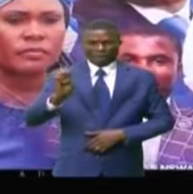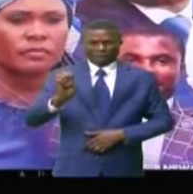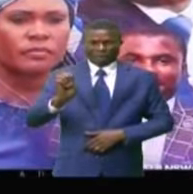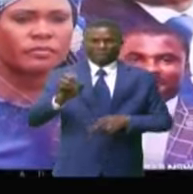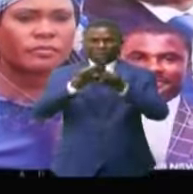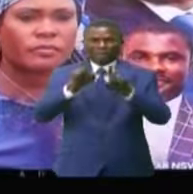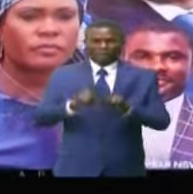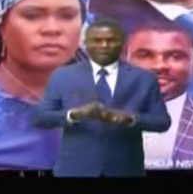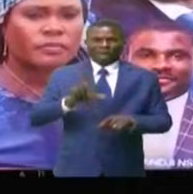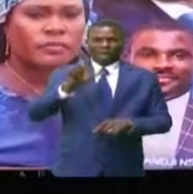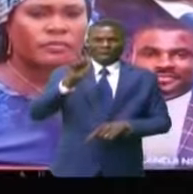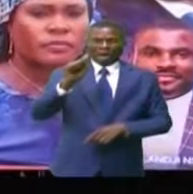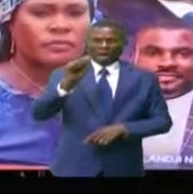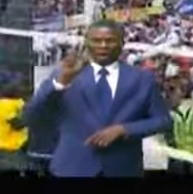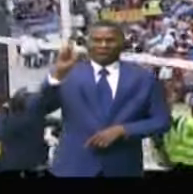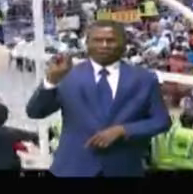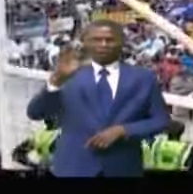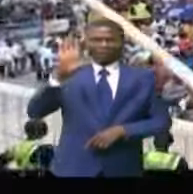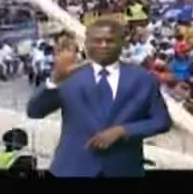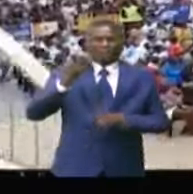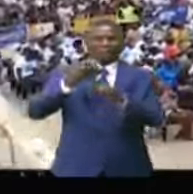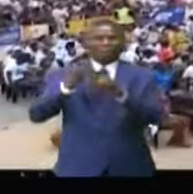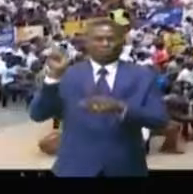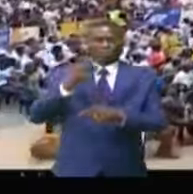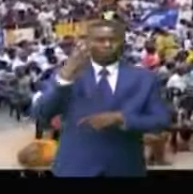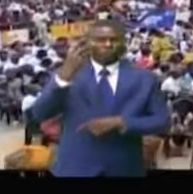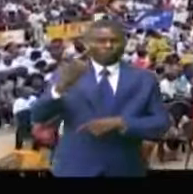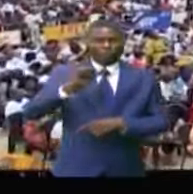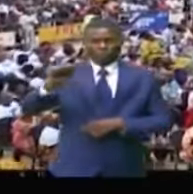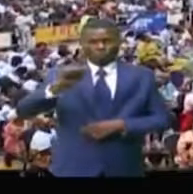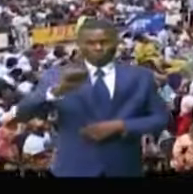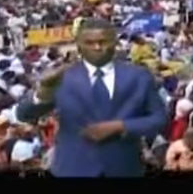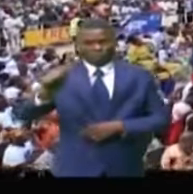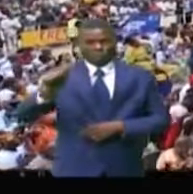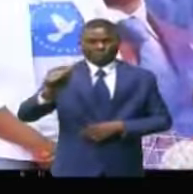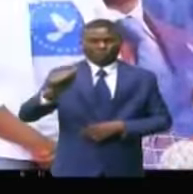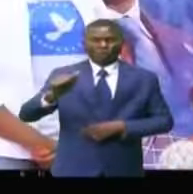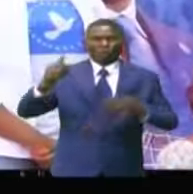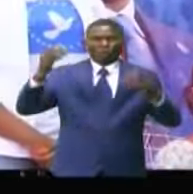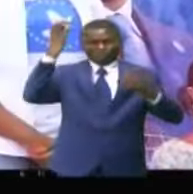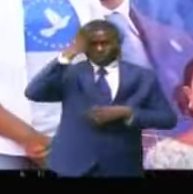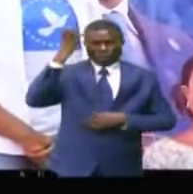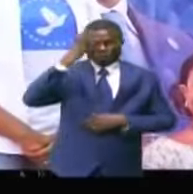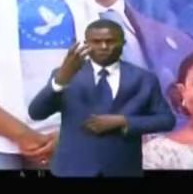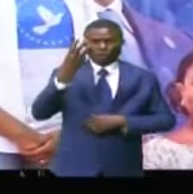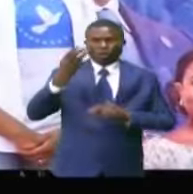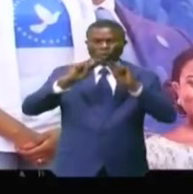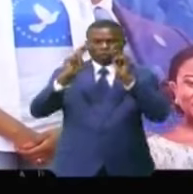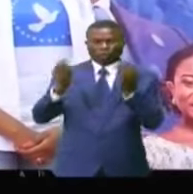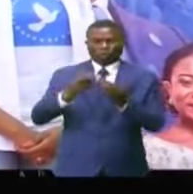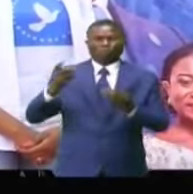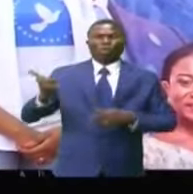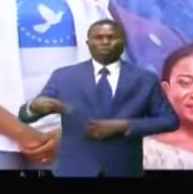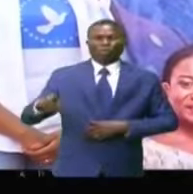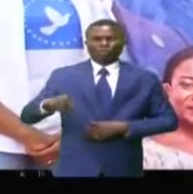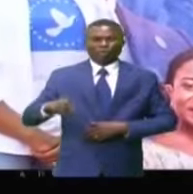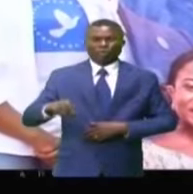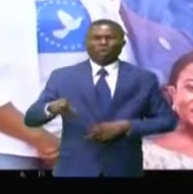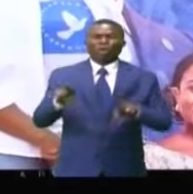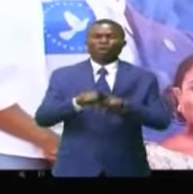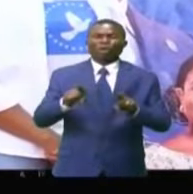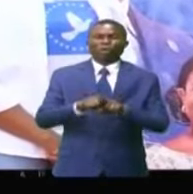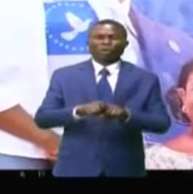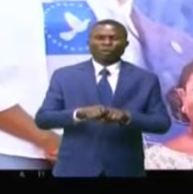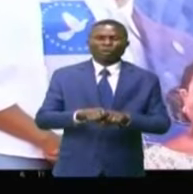et A25. Ils sont tous venus voir de leurs propres yeux le général de ces 3 plateformes en Provence à la personne